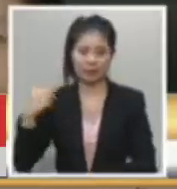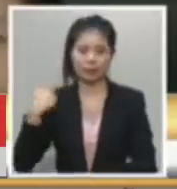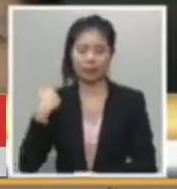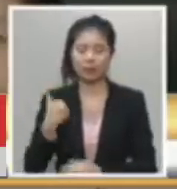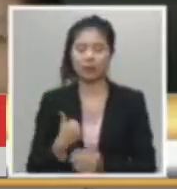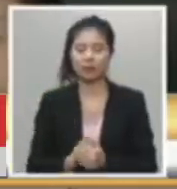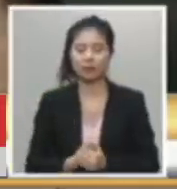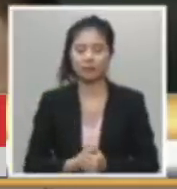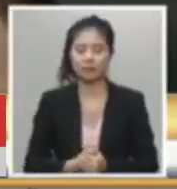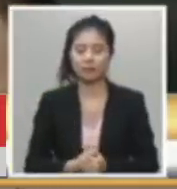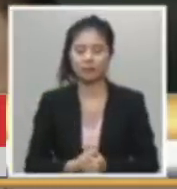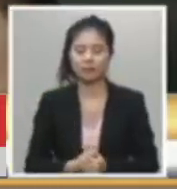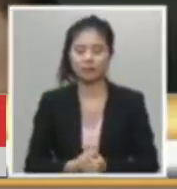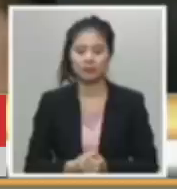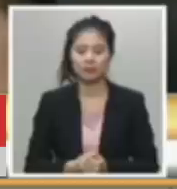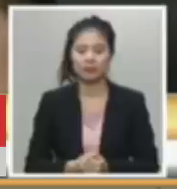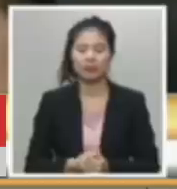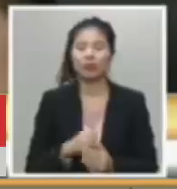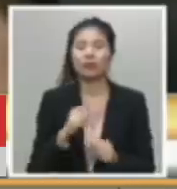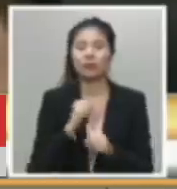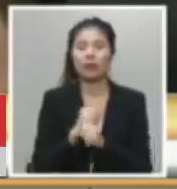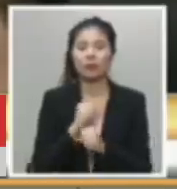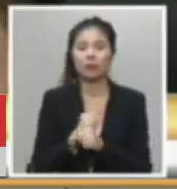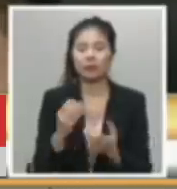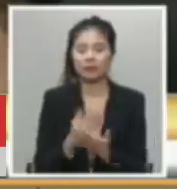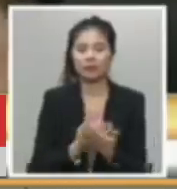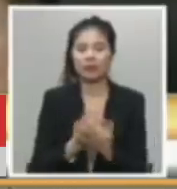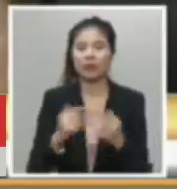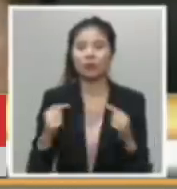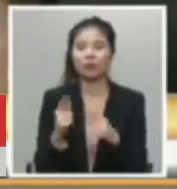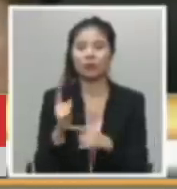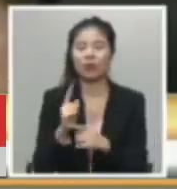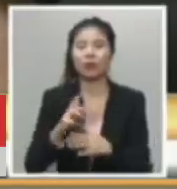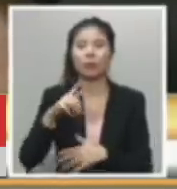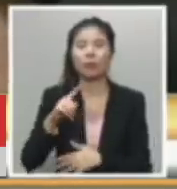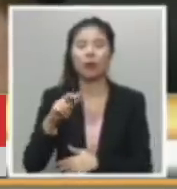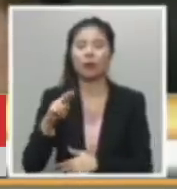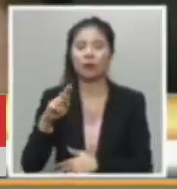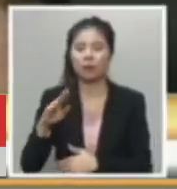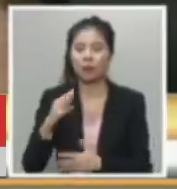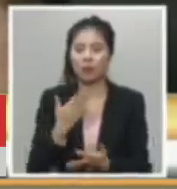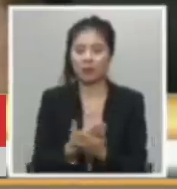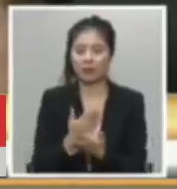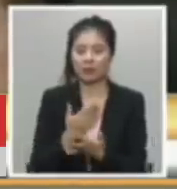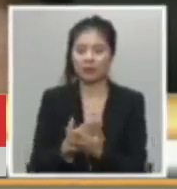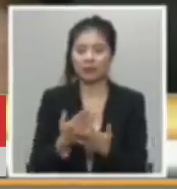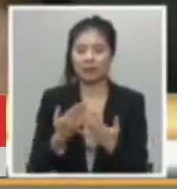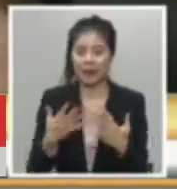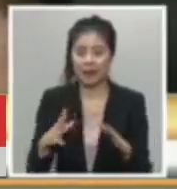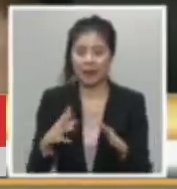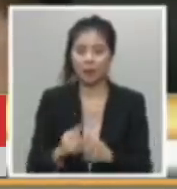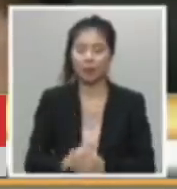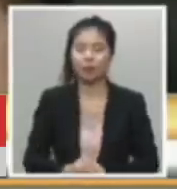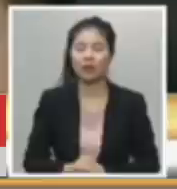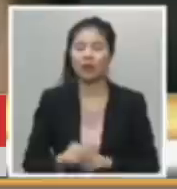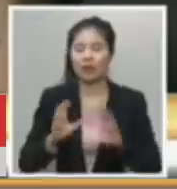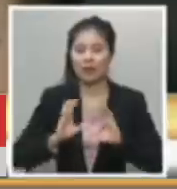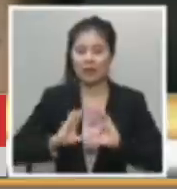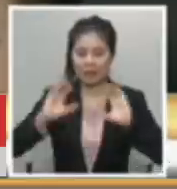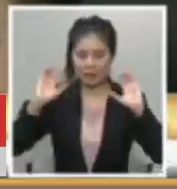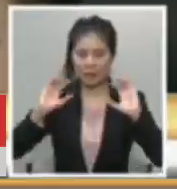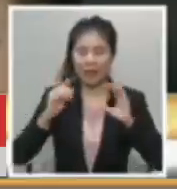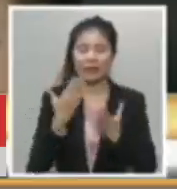35% ท่านประธานครับเมื่อพิจารณาในส่วนของร่างพ.ร.บ.งบประมาณฉบับนี้รัฐบาลจัดสรรงบประม